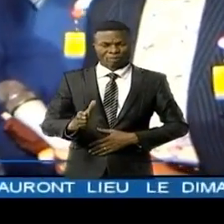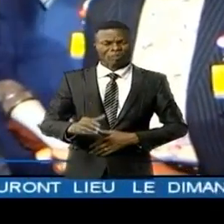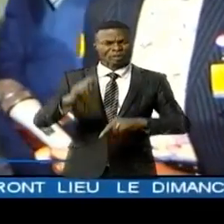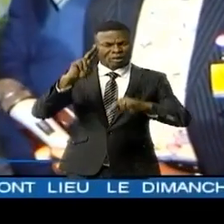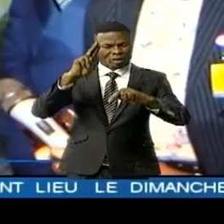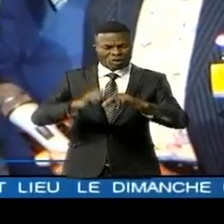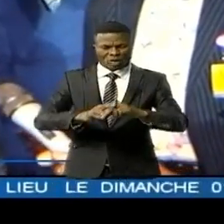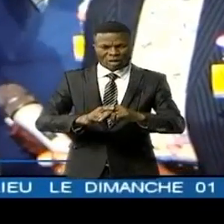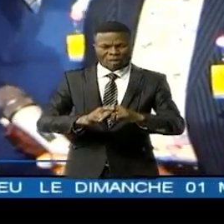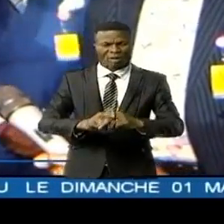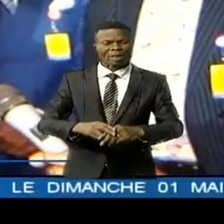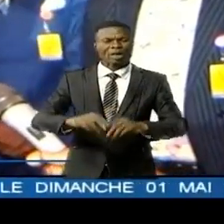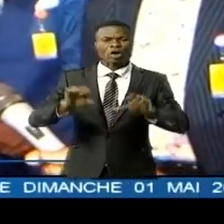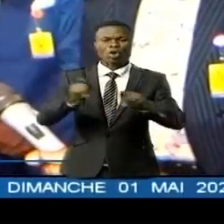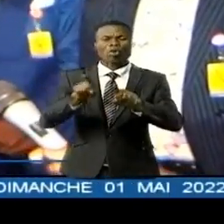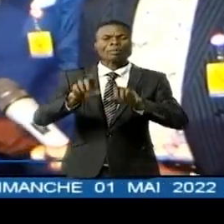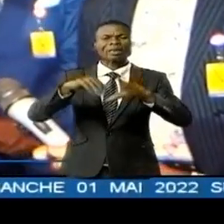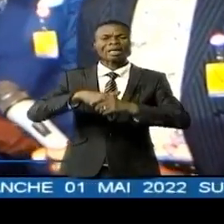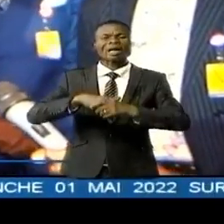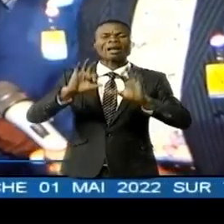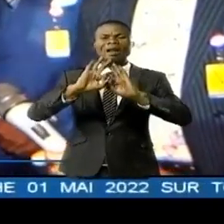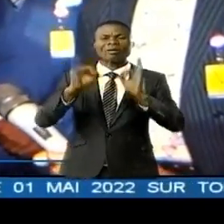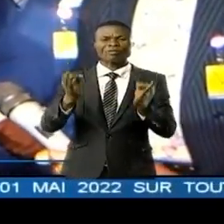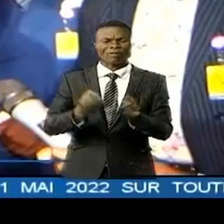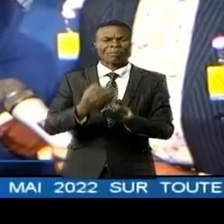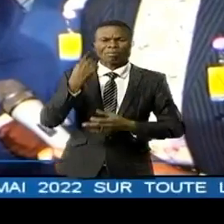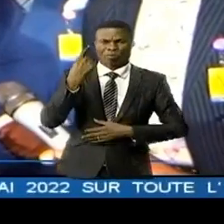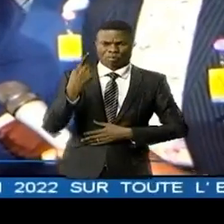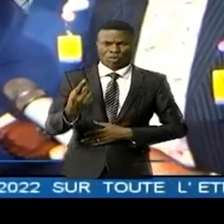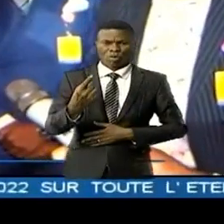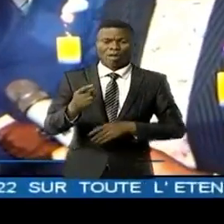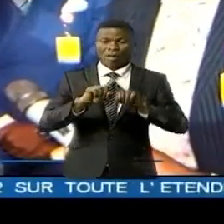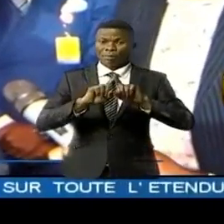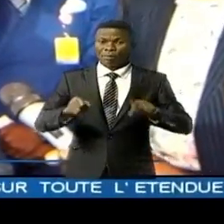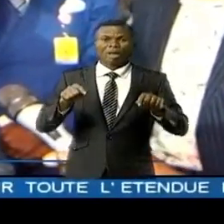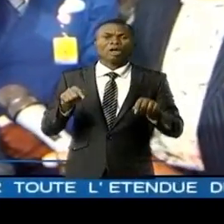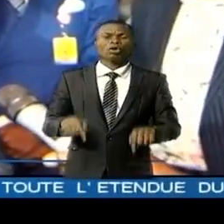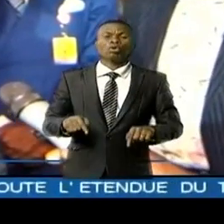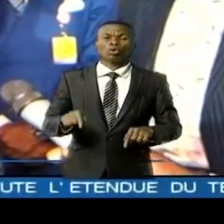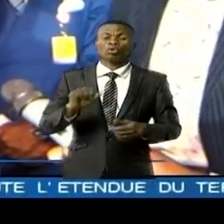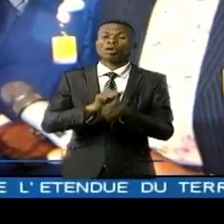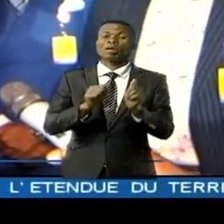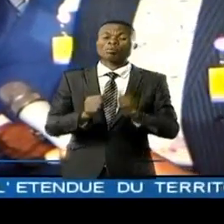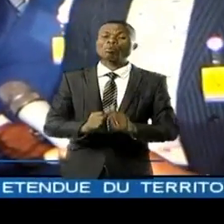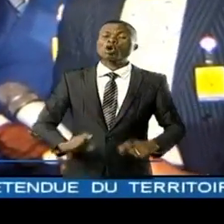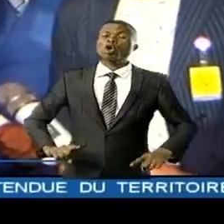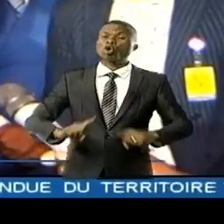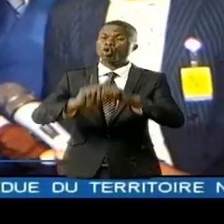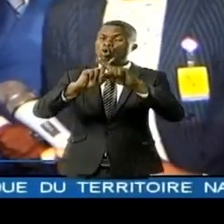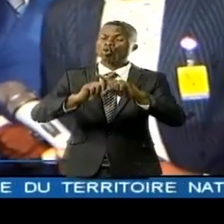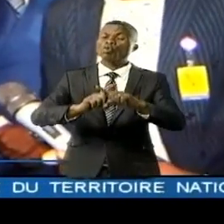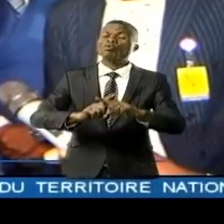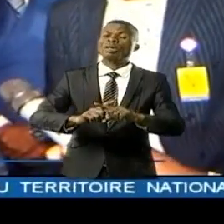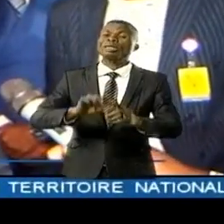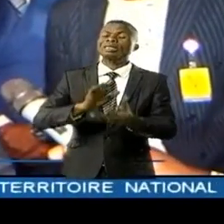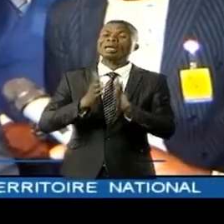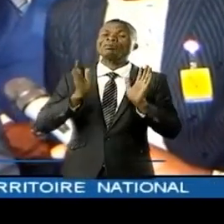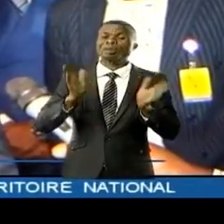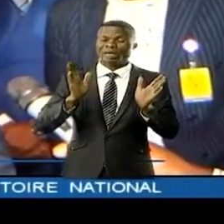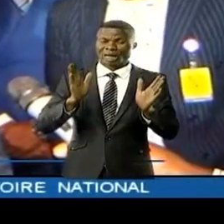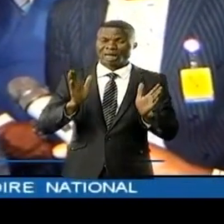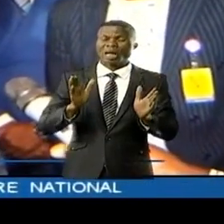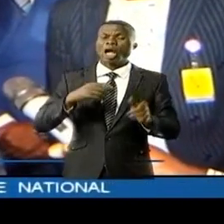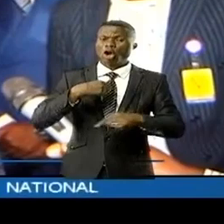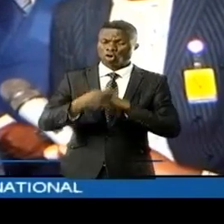ici en famille. Mais aujourd'hui, cette histoire qu'on vient